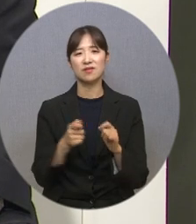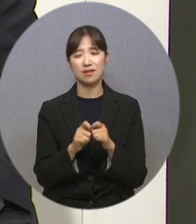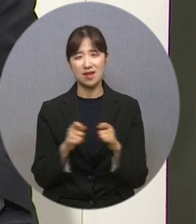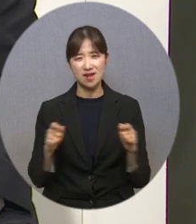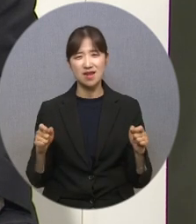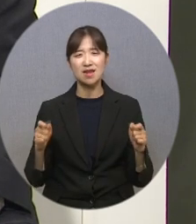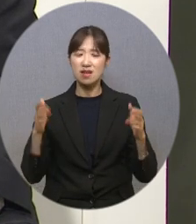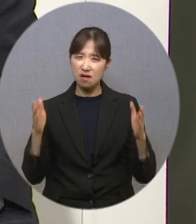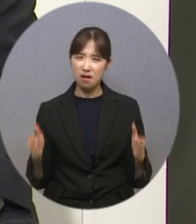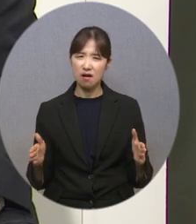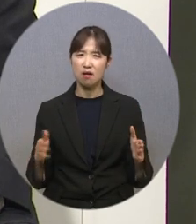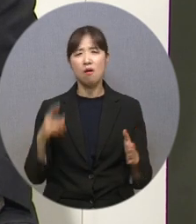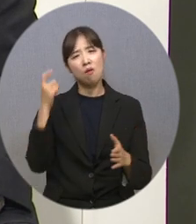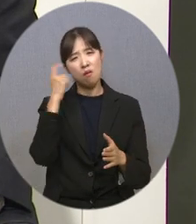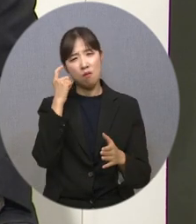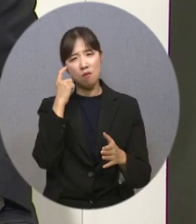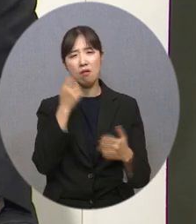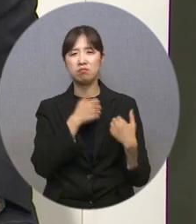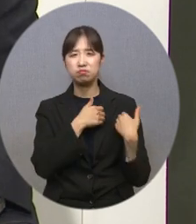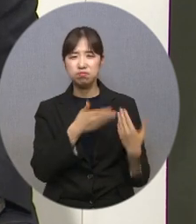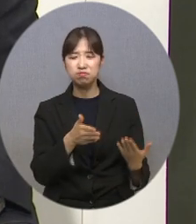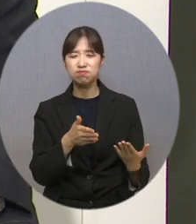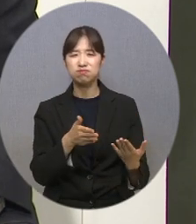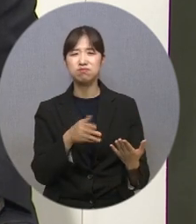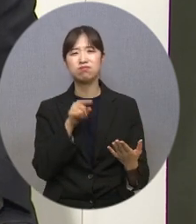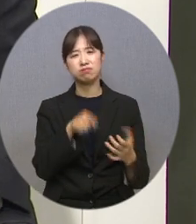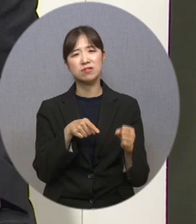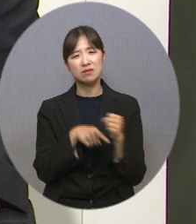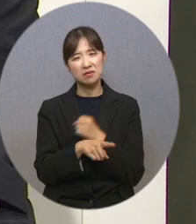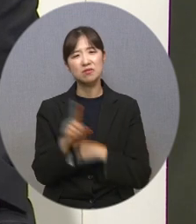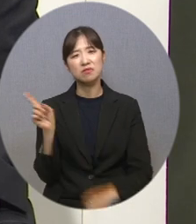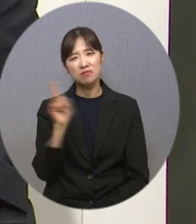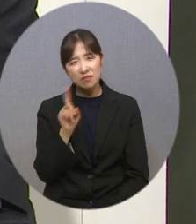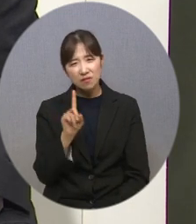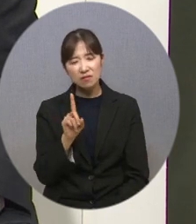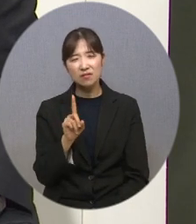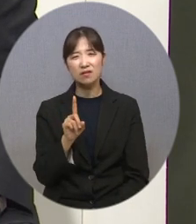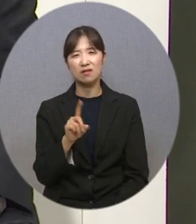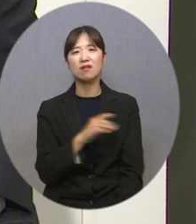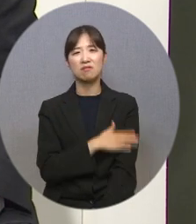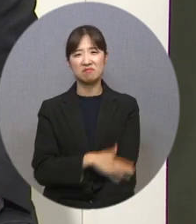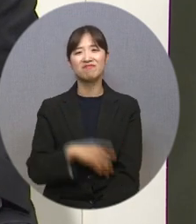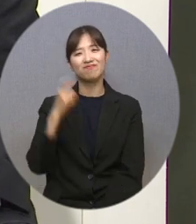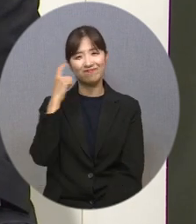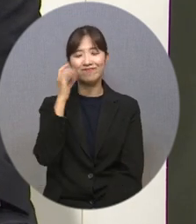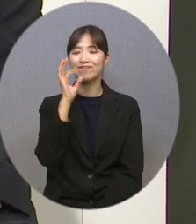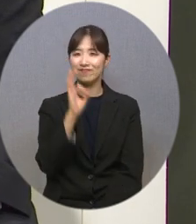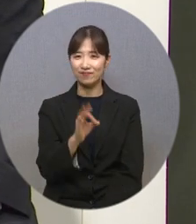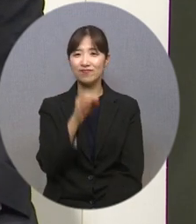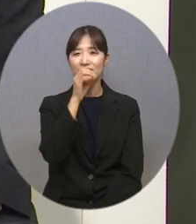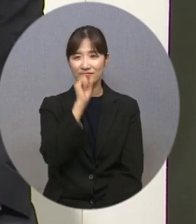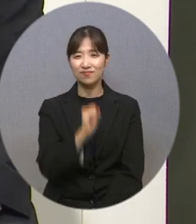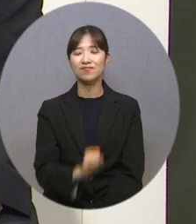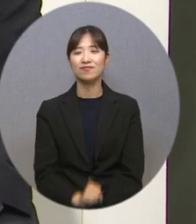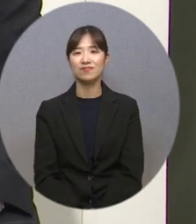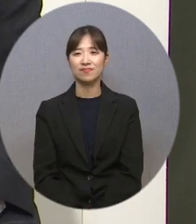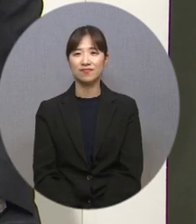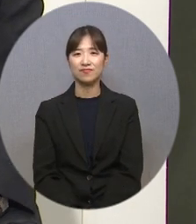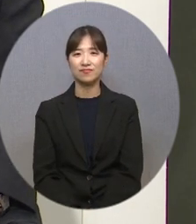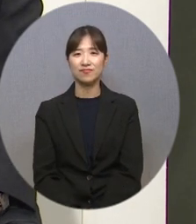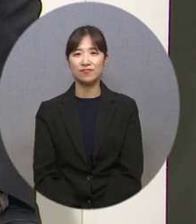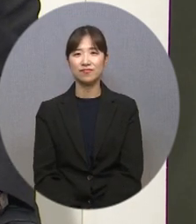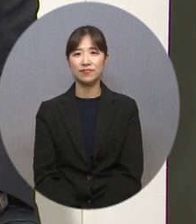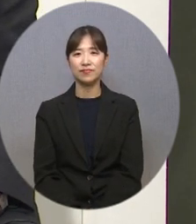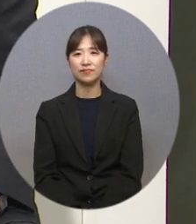세월을 우리가 왜 방치했을까, 외면했을까 한번 생각해보는 좋은 계기가 되지